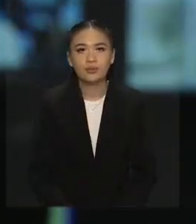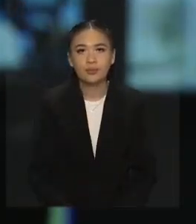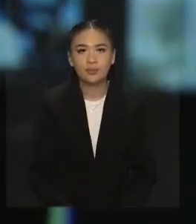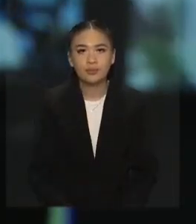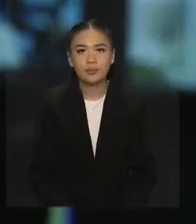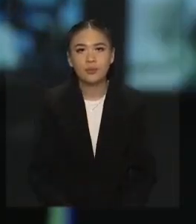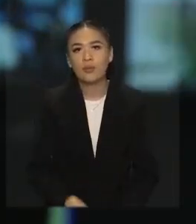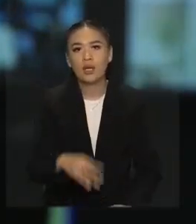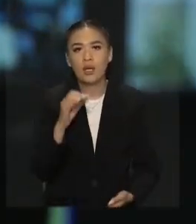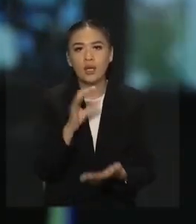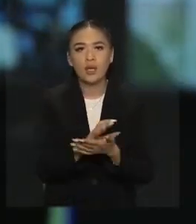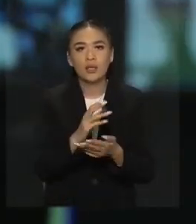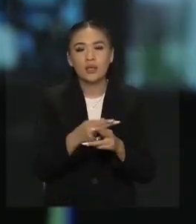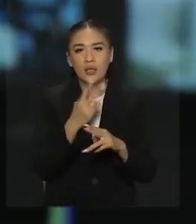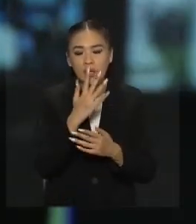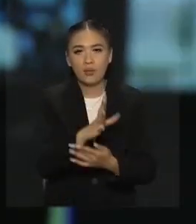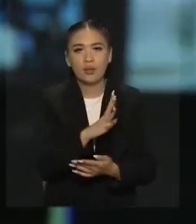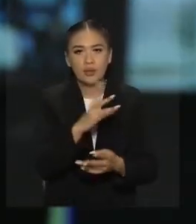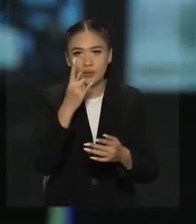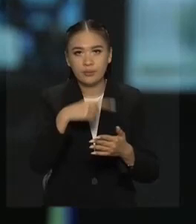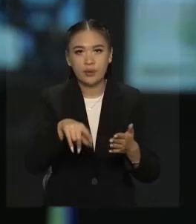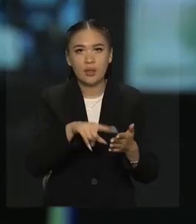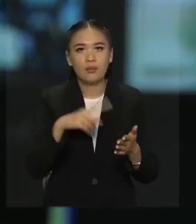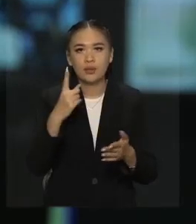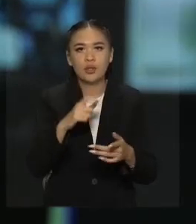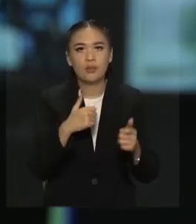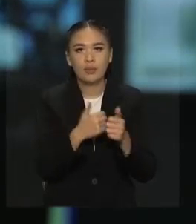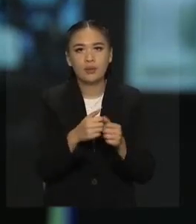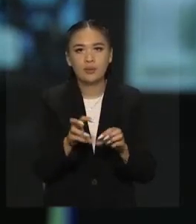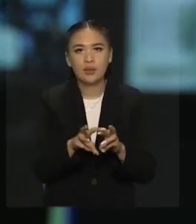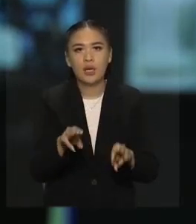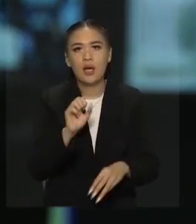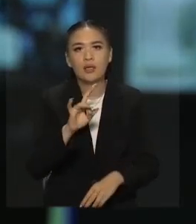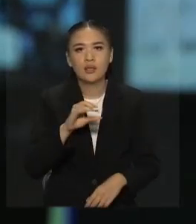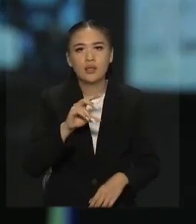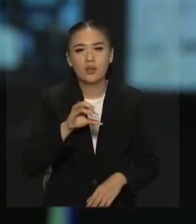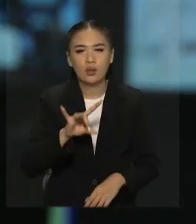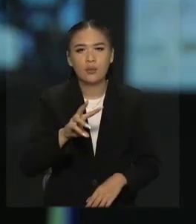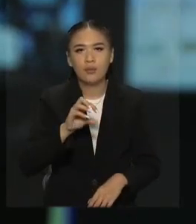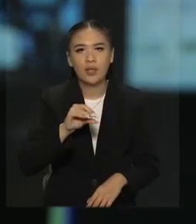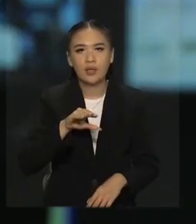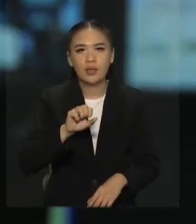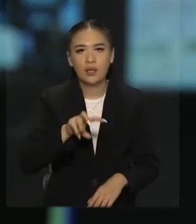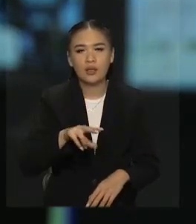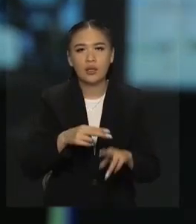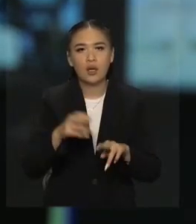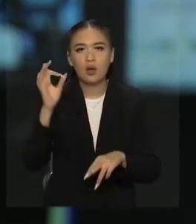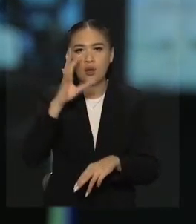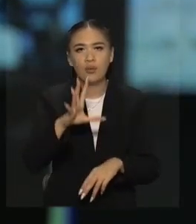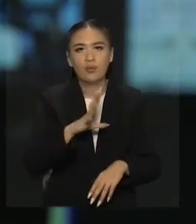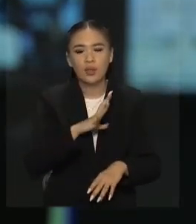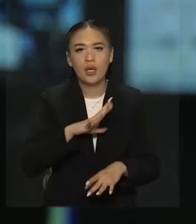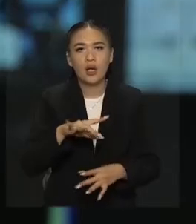Дақпұртқа сенбеңіздер. Премьер-министрдің бірінші орынбасары ArcelorMittal Теміртау компаниясының төңірегіндегі түрлі алып қашпа әңгімеге түсінік